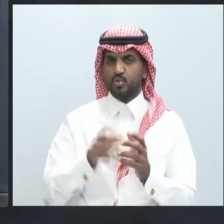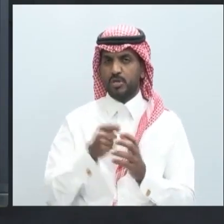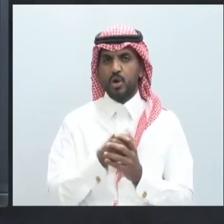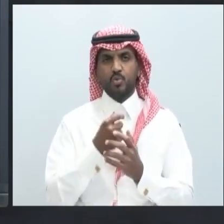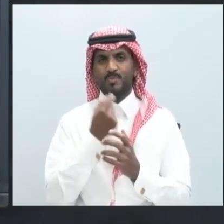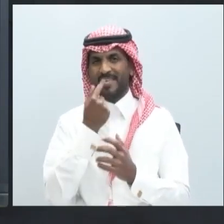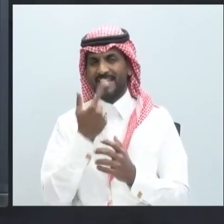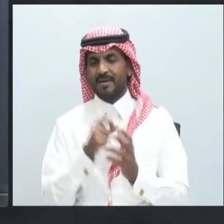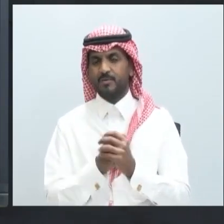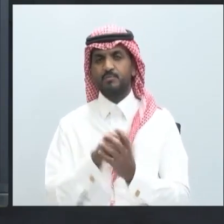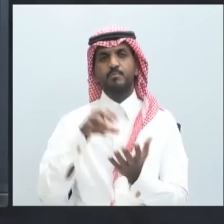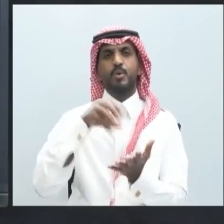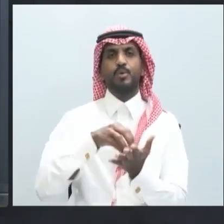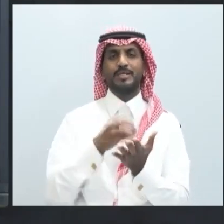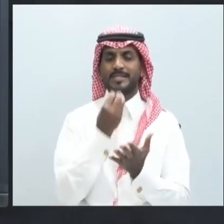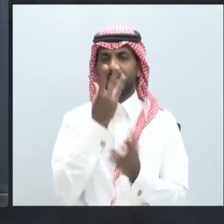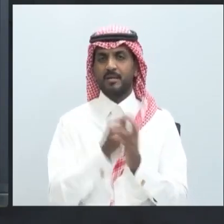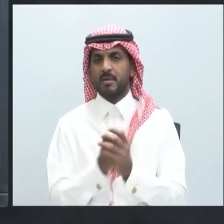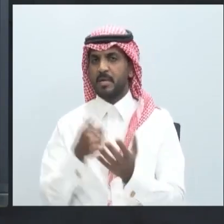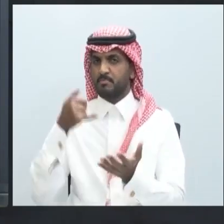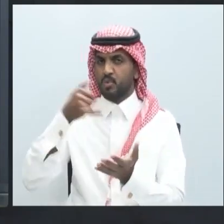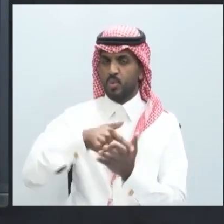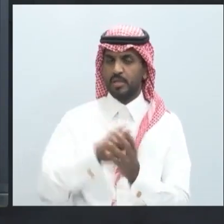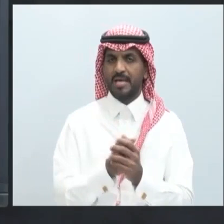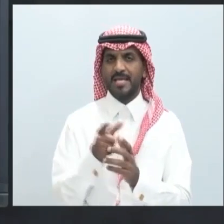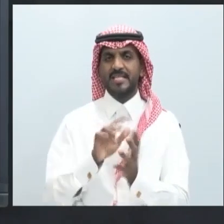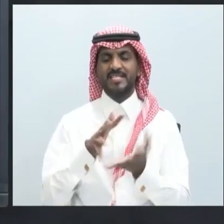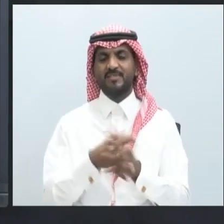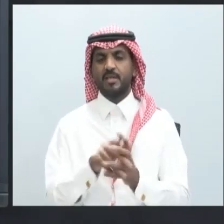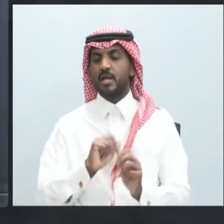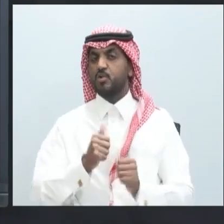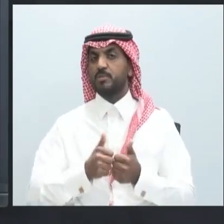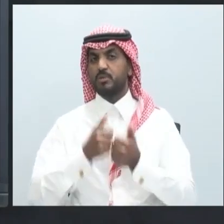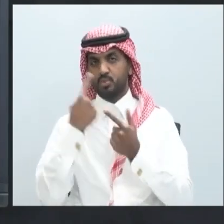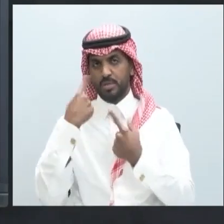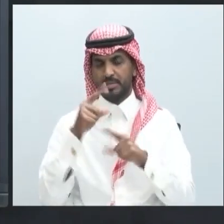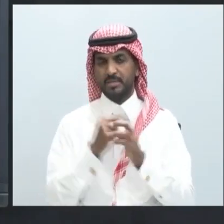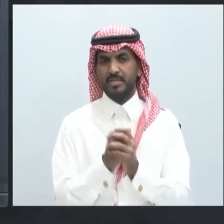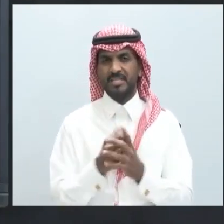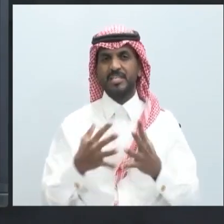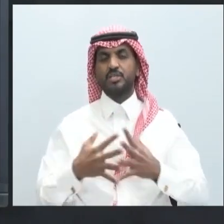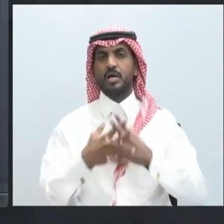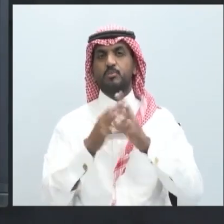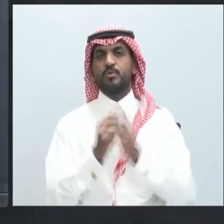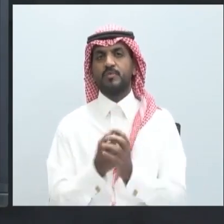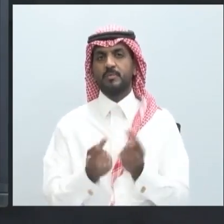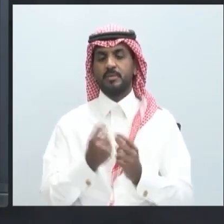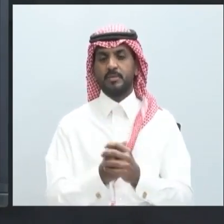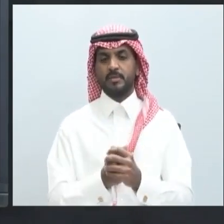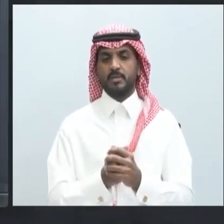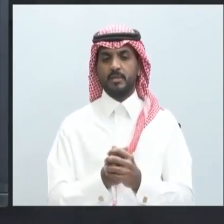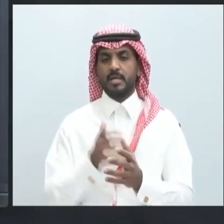بيضاء تختلف في موقع الزهره ما بين محوري هذه الصفات لا يمكن ان نشاهد تشابه في هذه النباتات